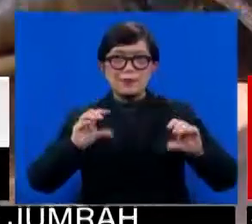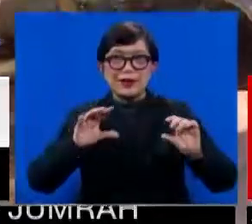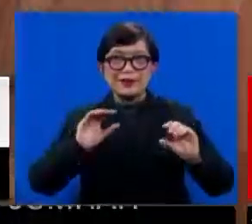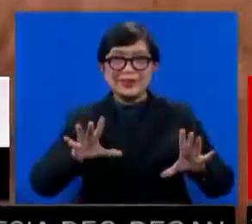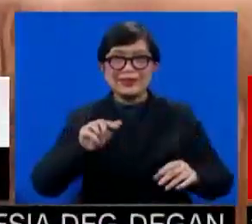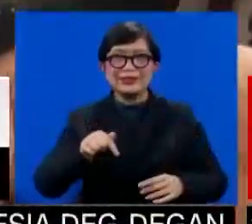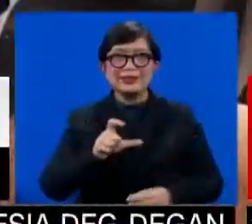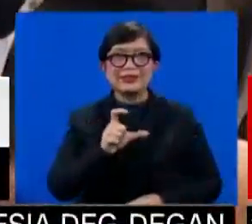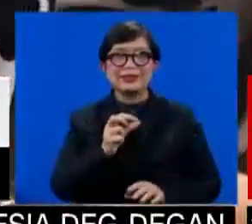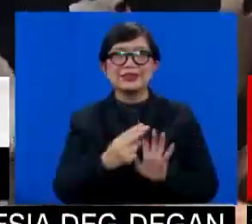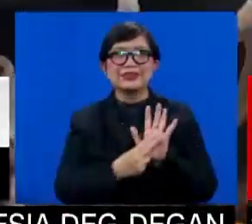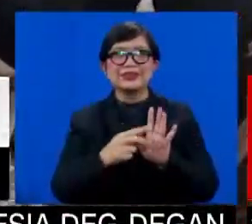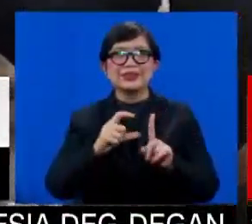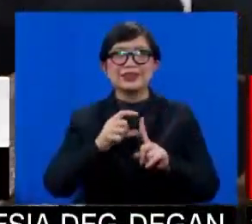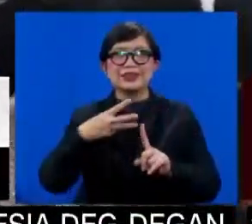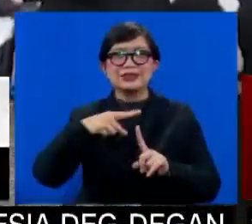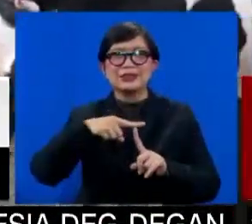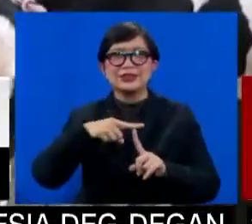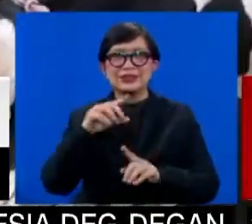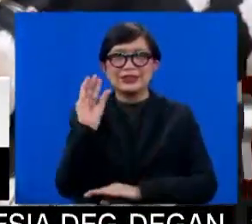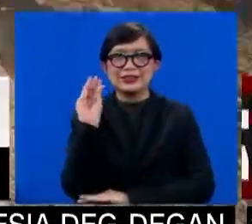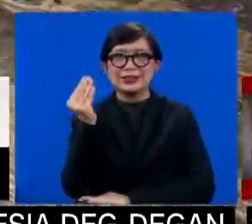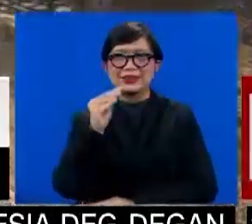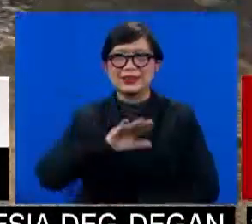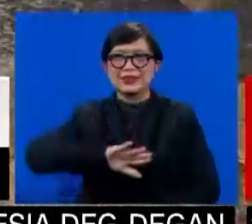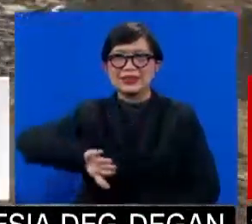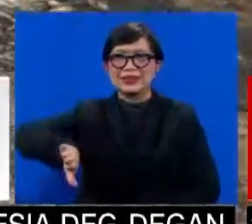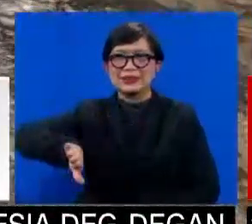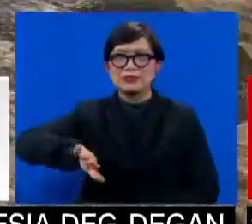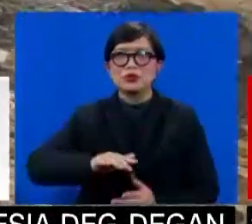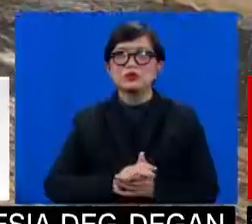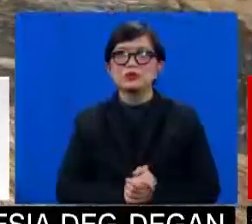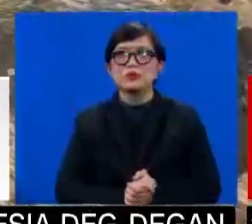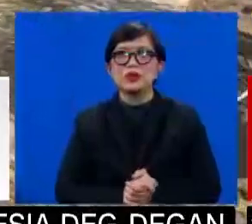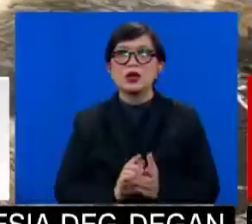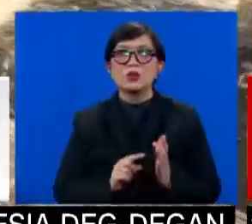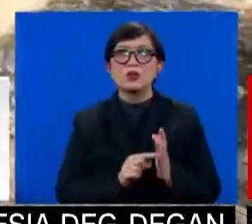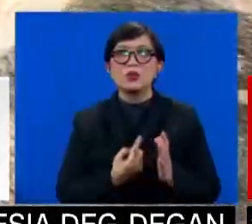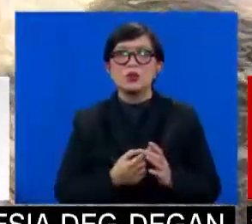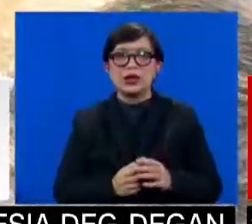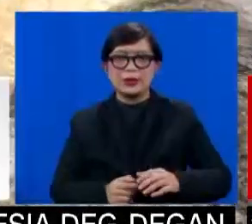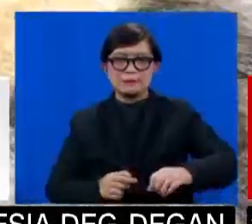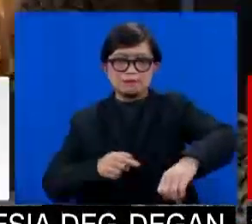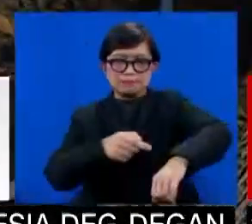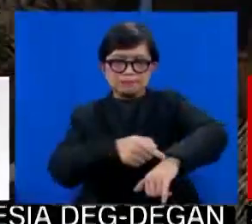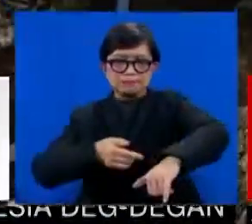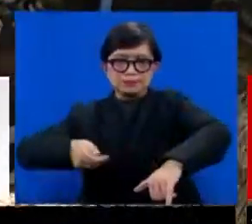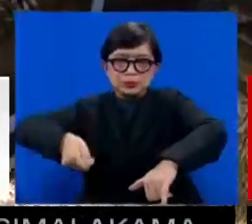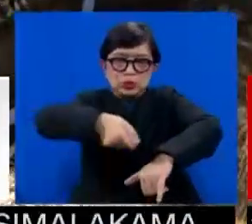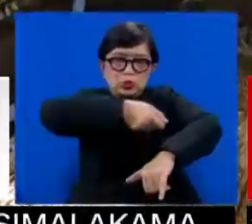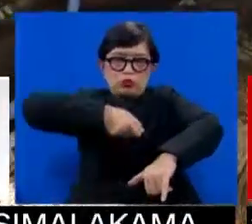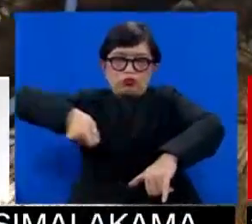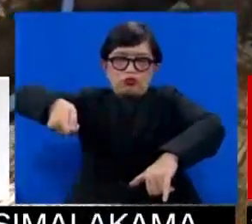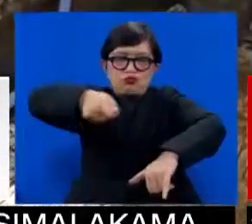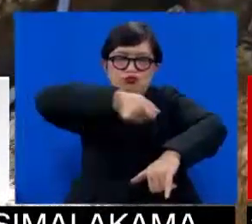kawasan Condet, Jakarta Timur. Kesibukan dimulai dengan memandikan satwa. Bagian yang paling sering kotor itu